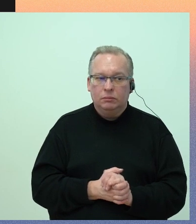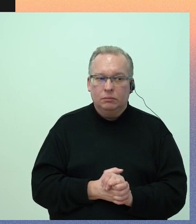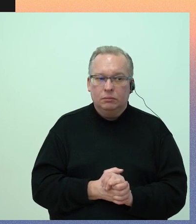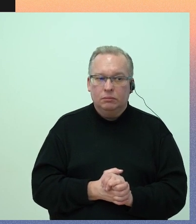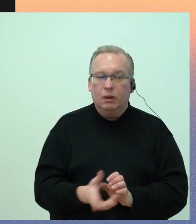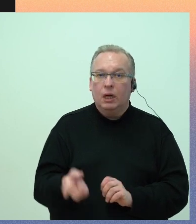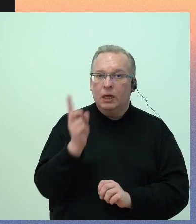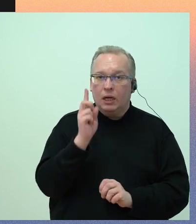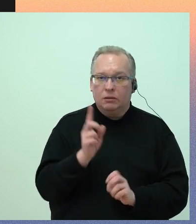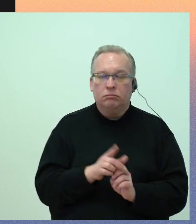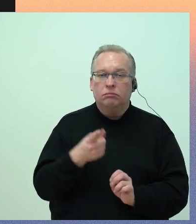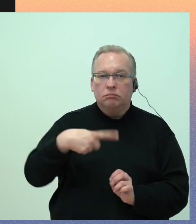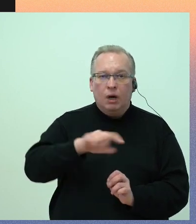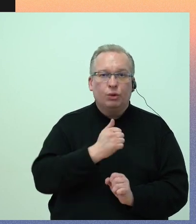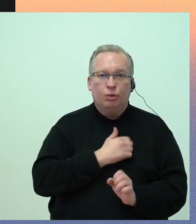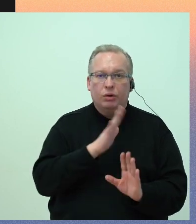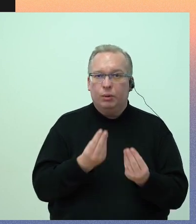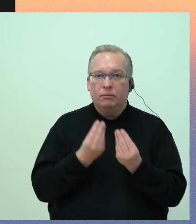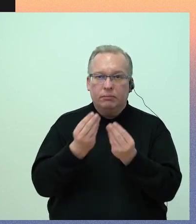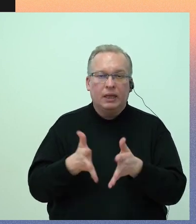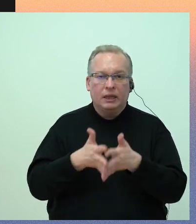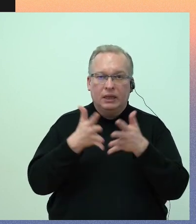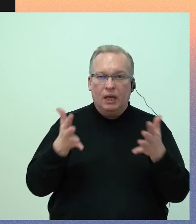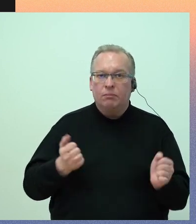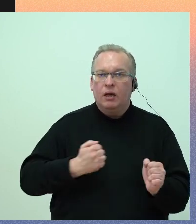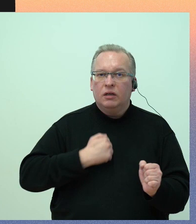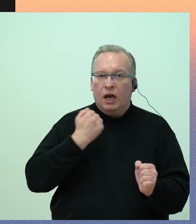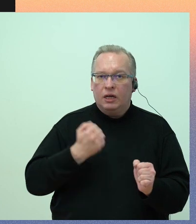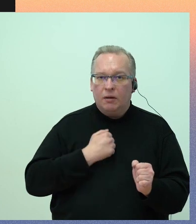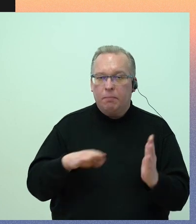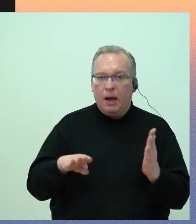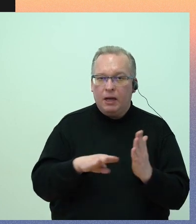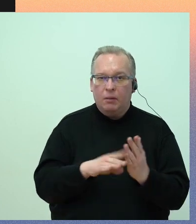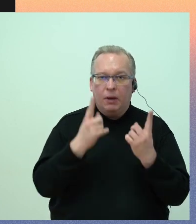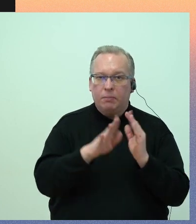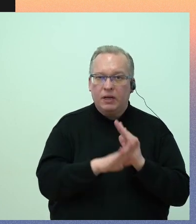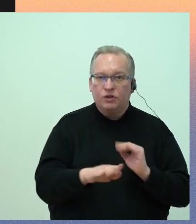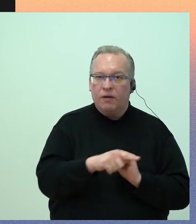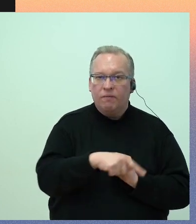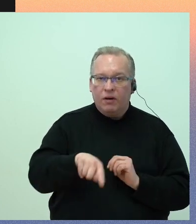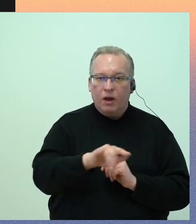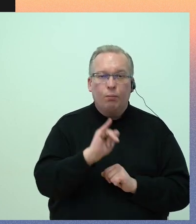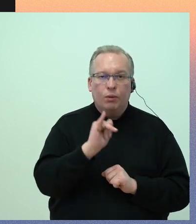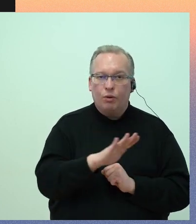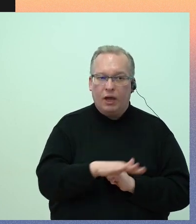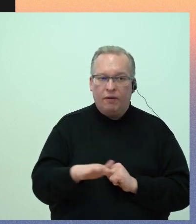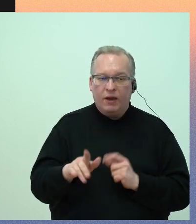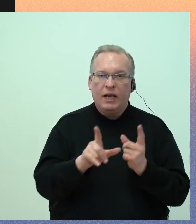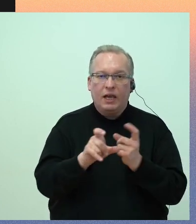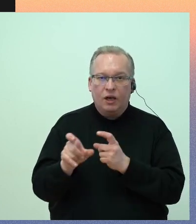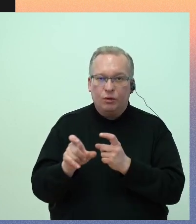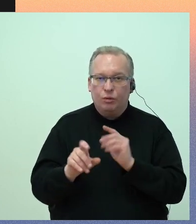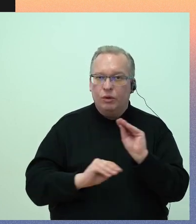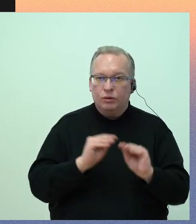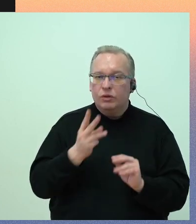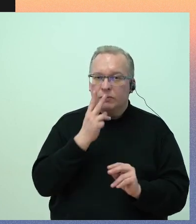kad joms turi būti teikiama didelė karinė parama, ypač vaikams. Negerai, kai vaikai ginkluotų